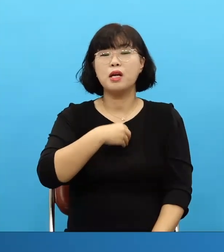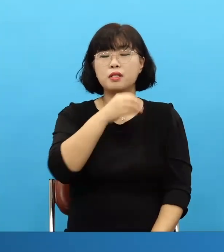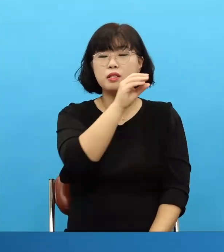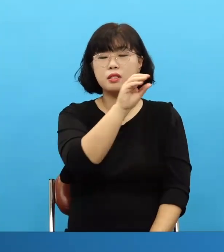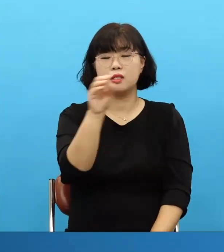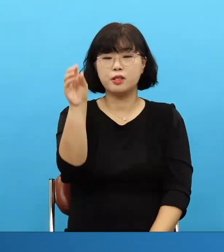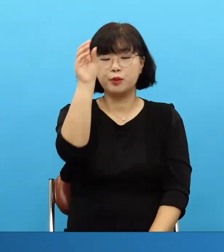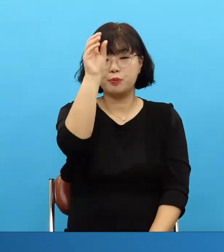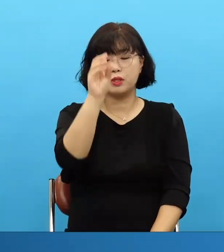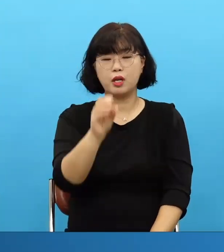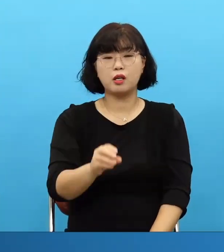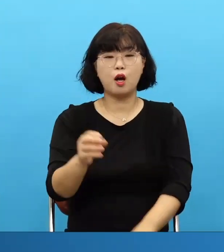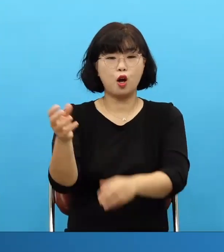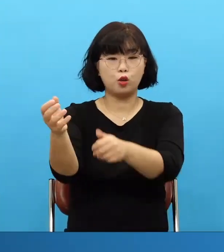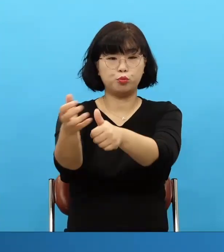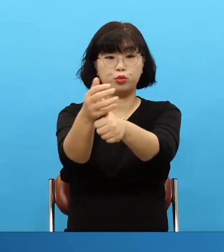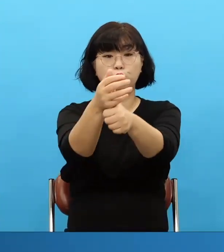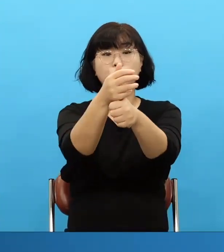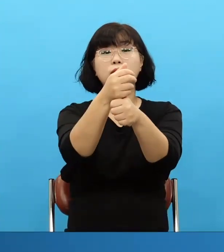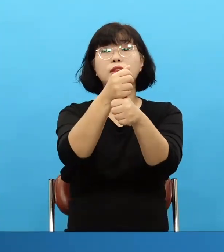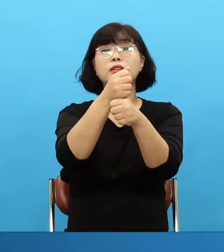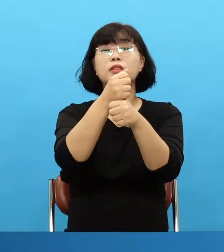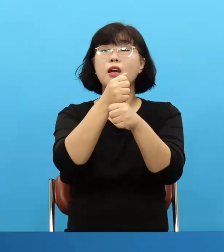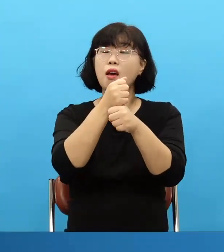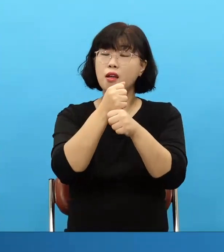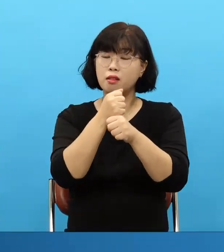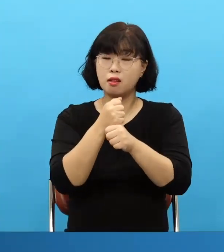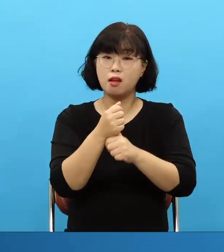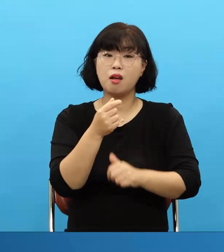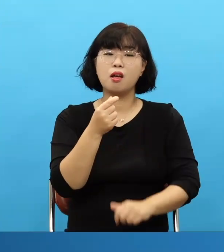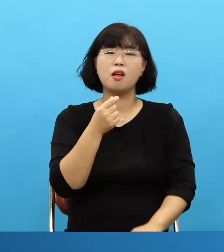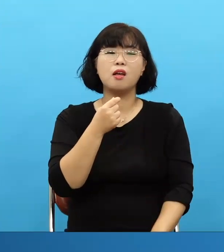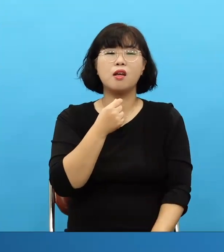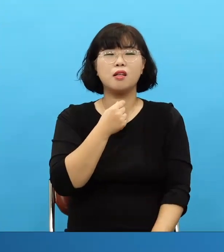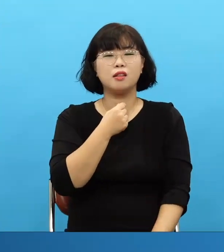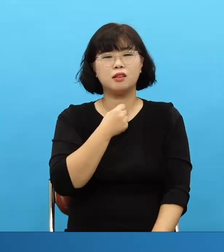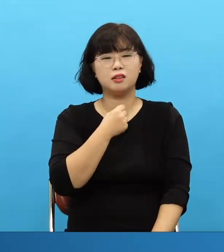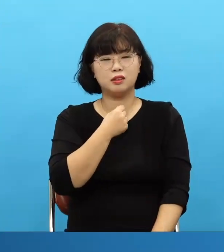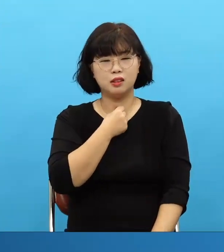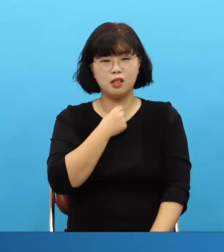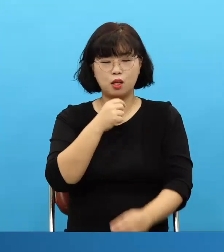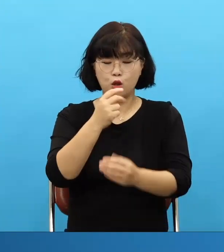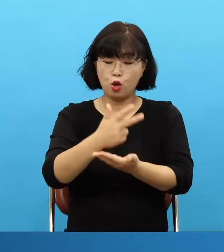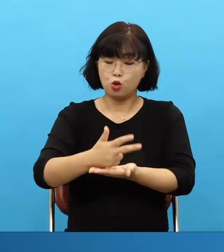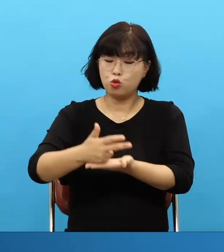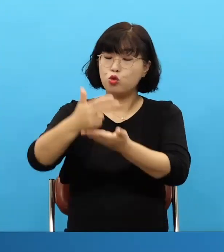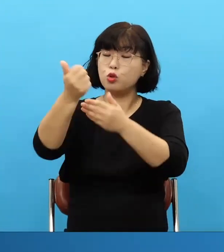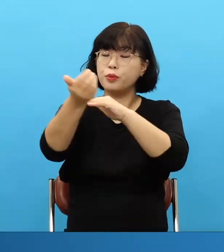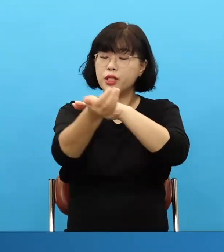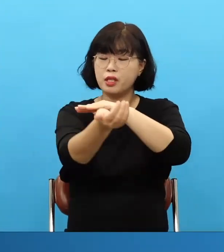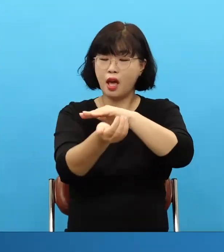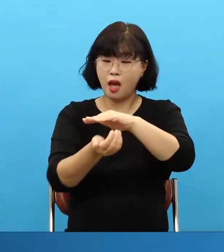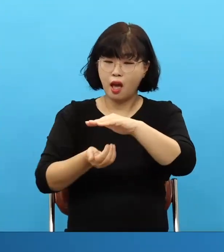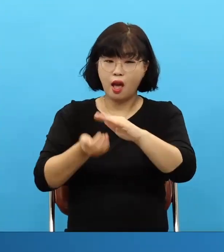너의 십자가 주님 예비하신 나의 본향집